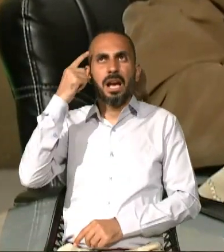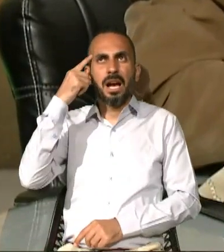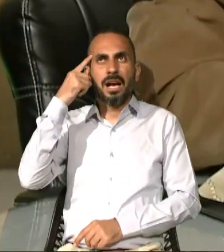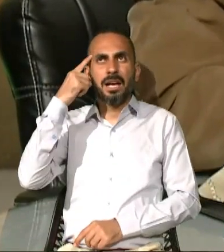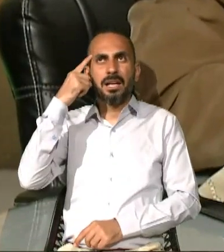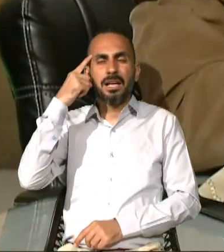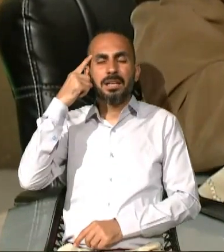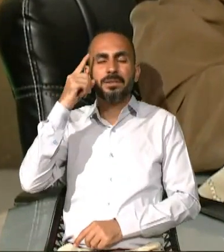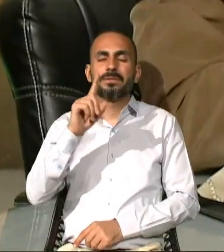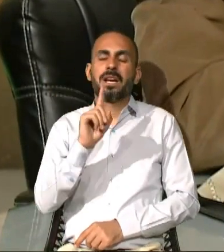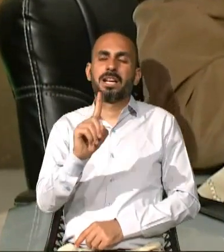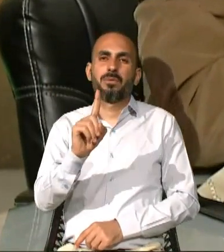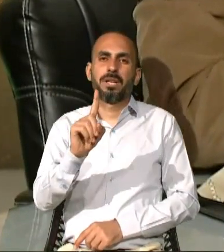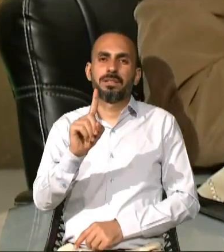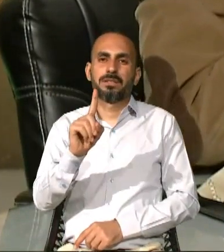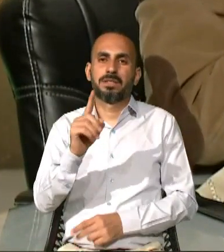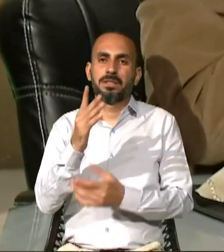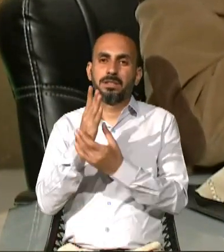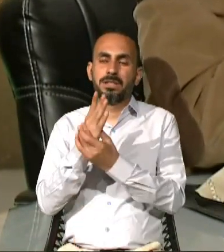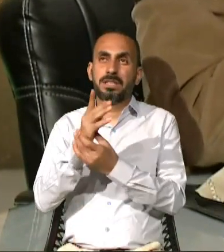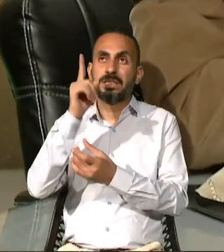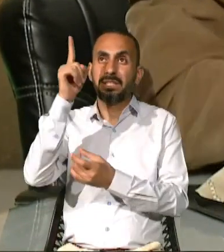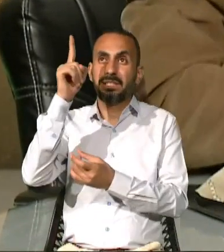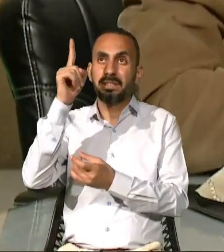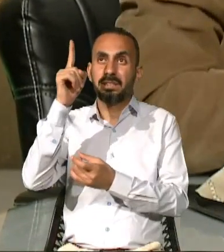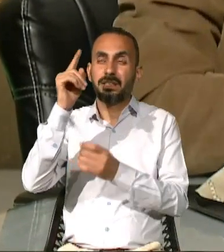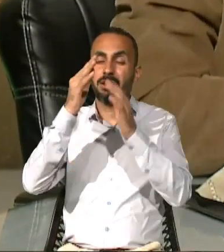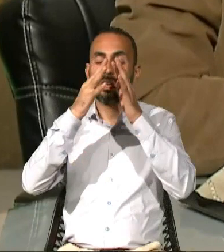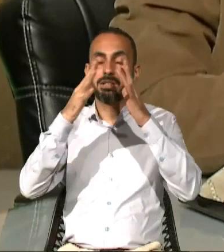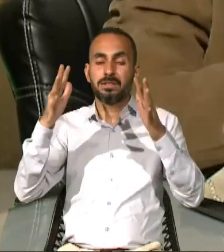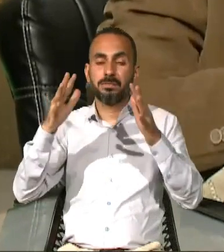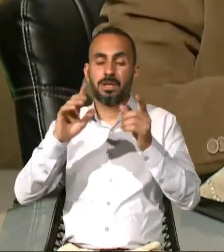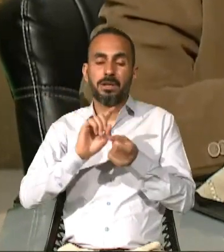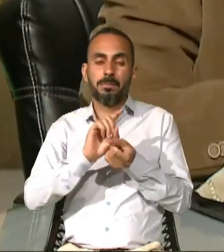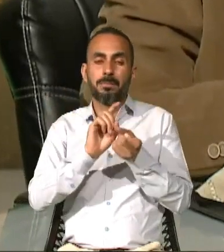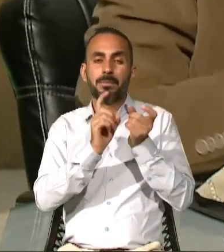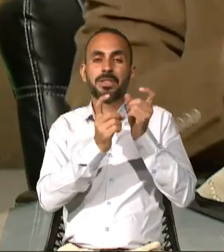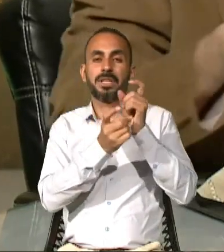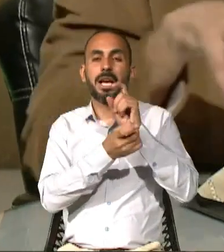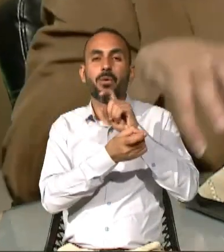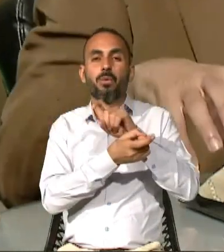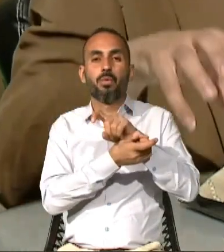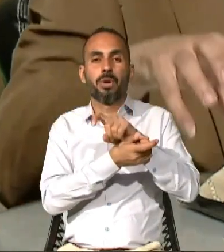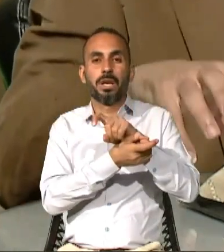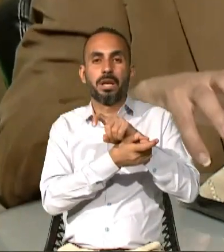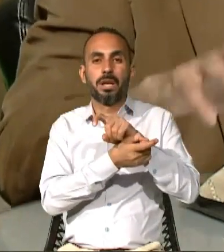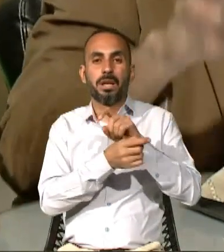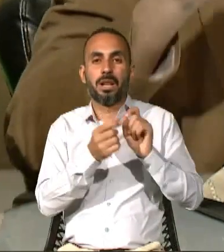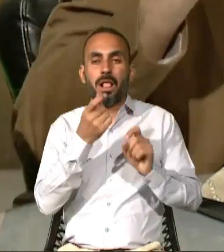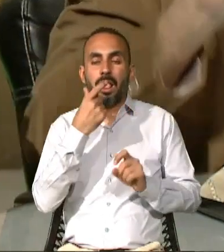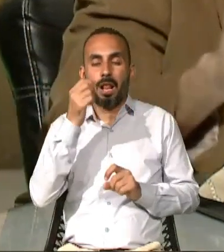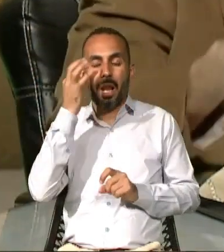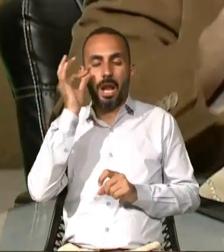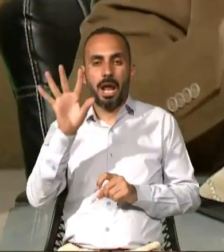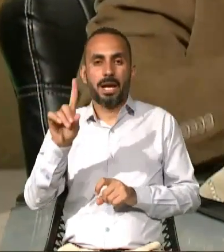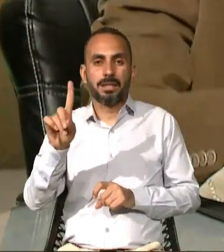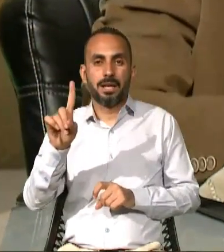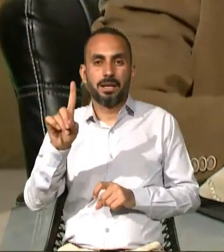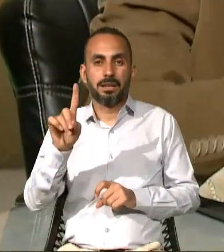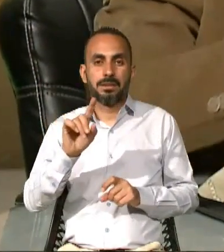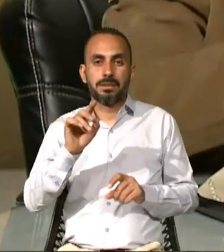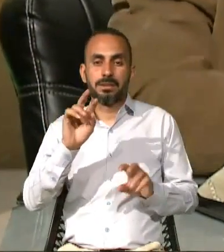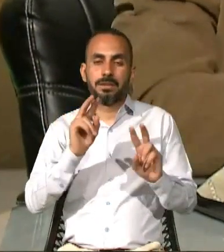العظيمه بتحول اللعنه الى بركه. روميا 8:28 ونحن نعلم ان كل